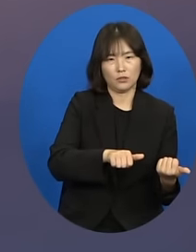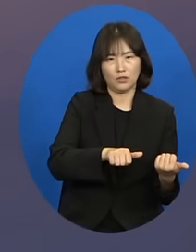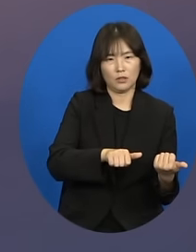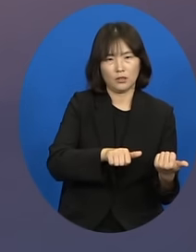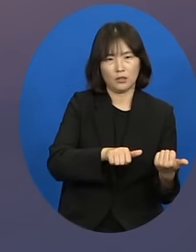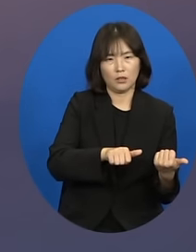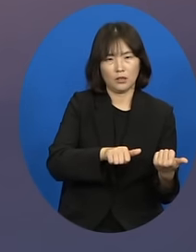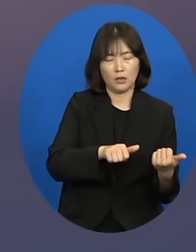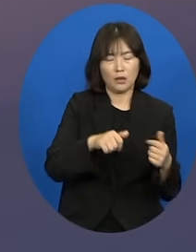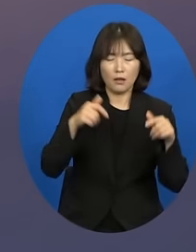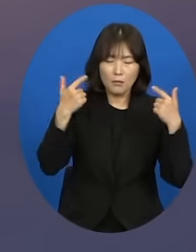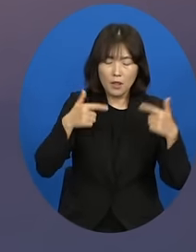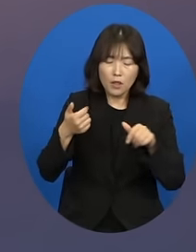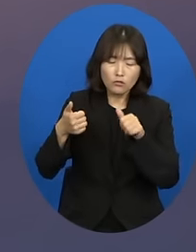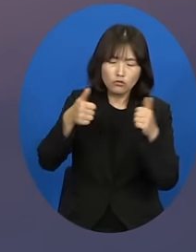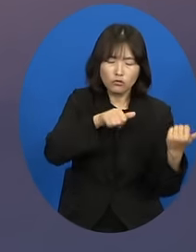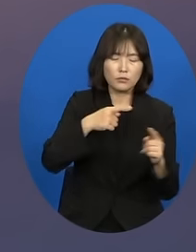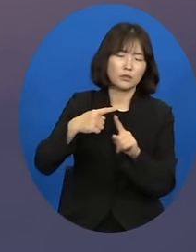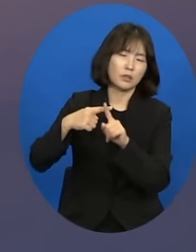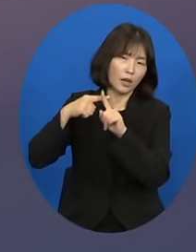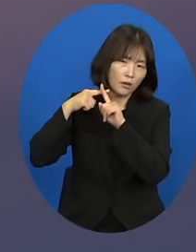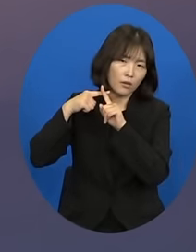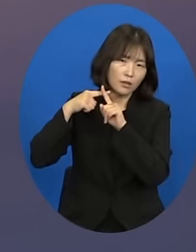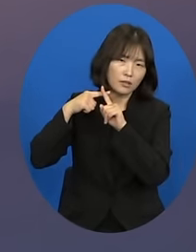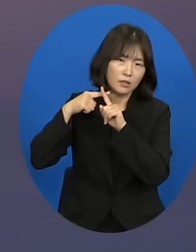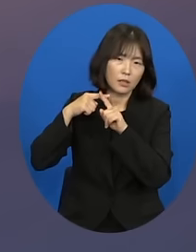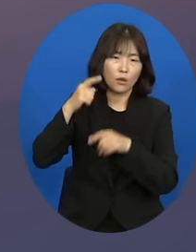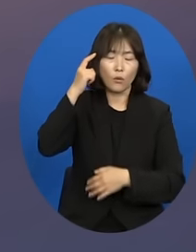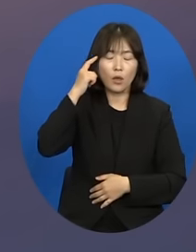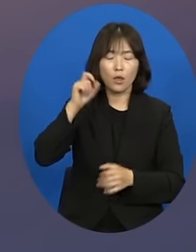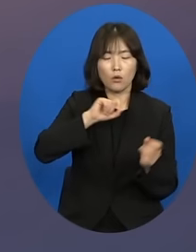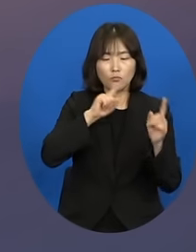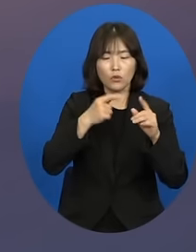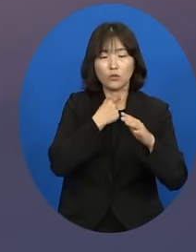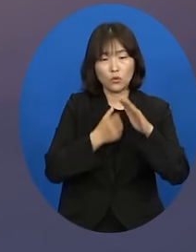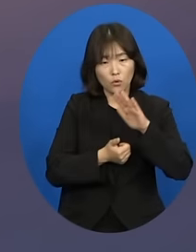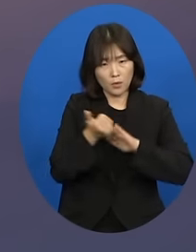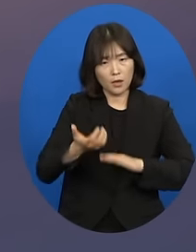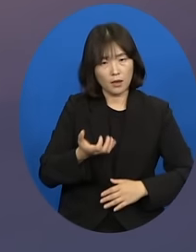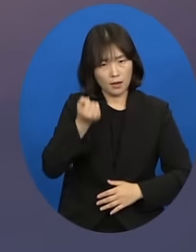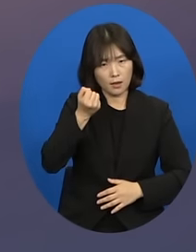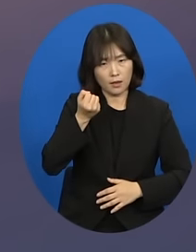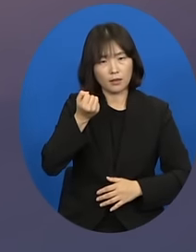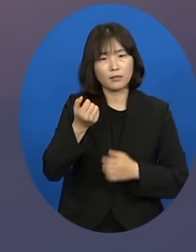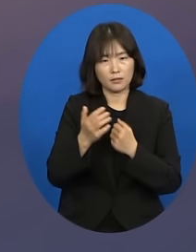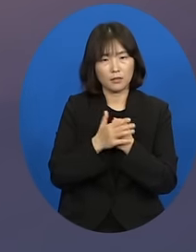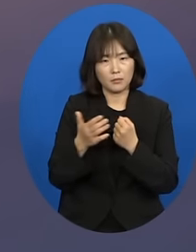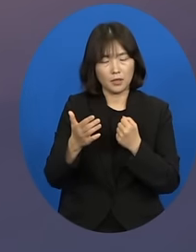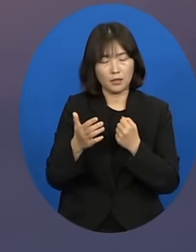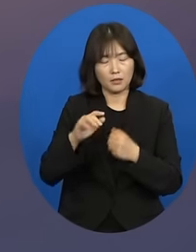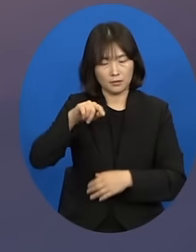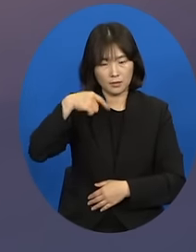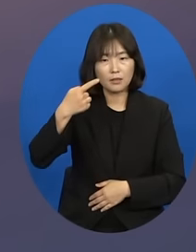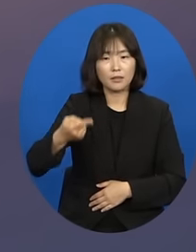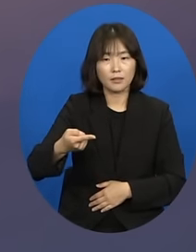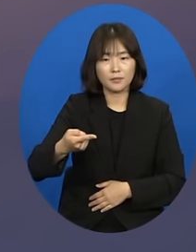죽음을 각오하고 산다. 나는 부활 소망이 있기 때문에 그렇다. 뒤에 보십시오.